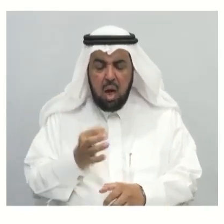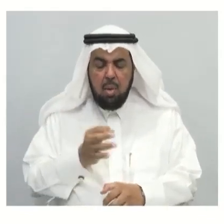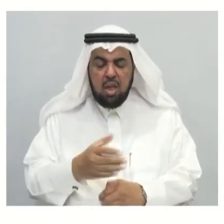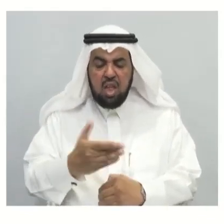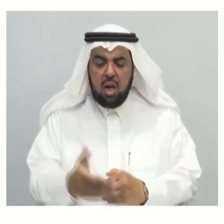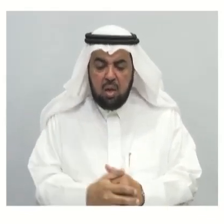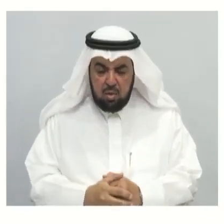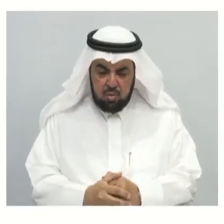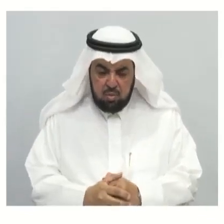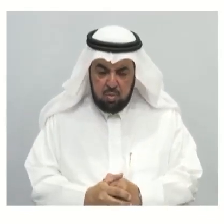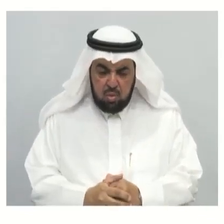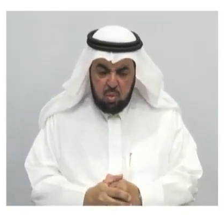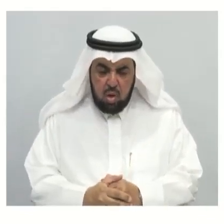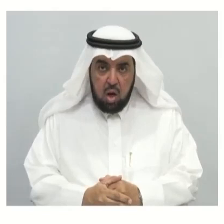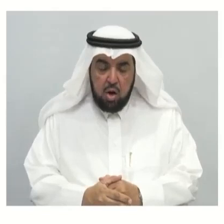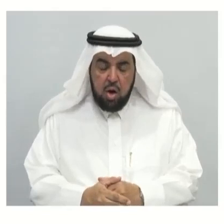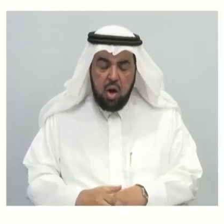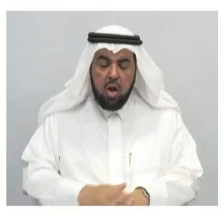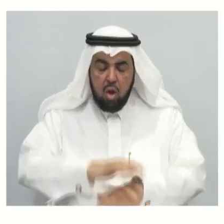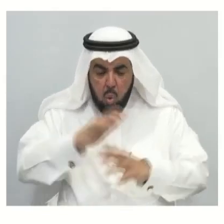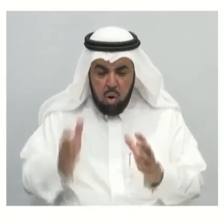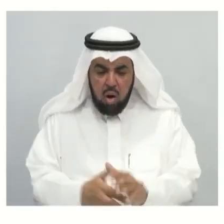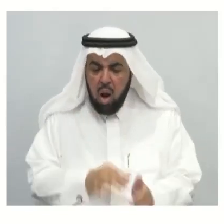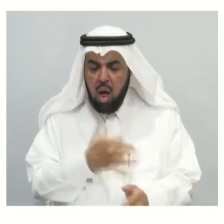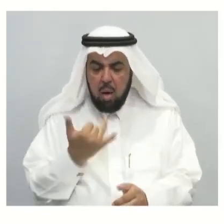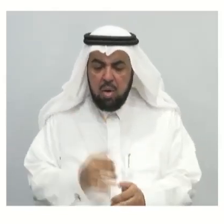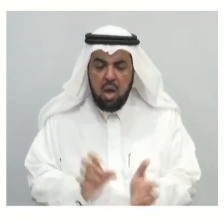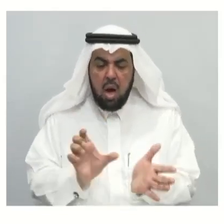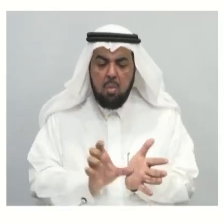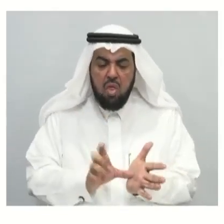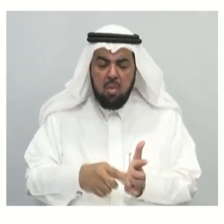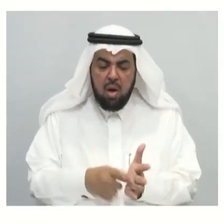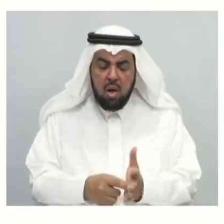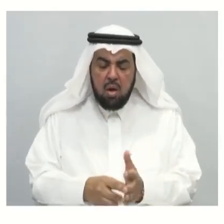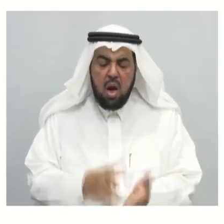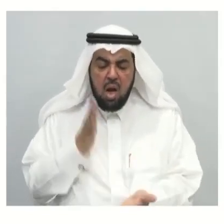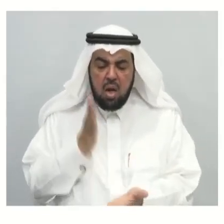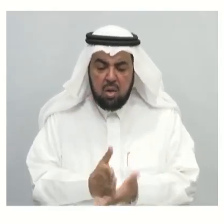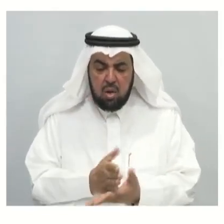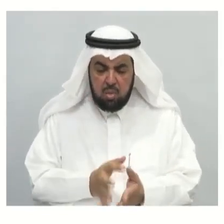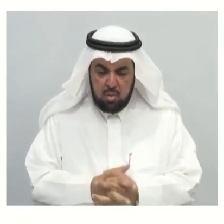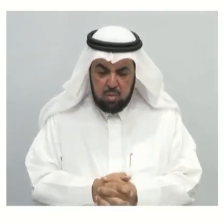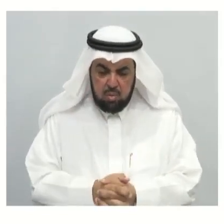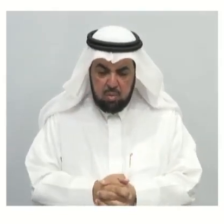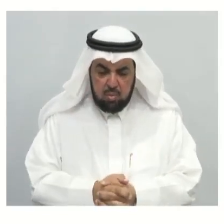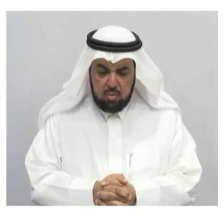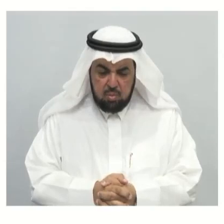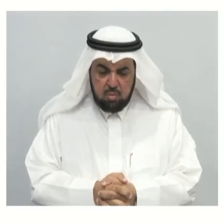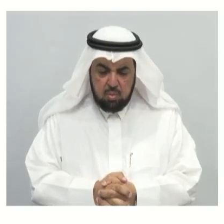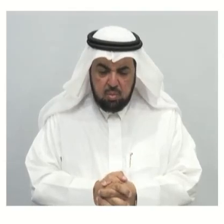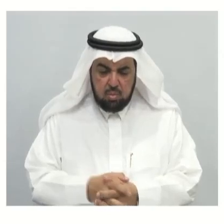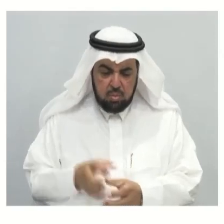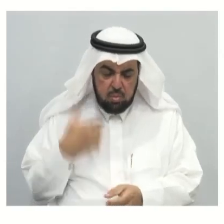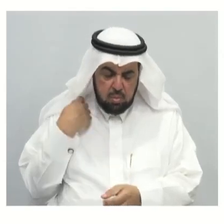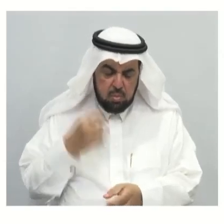التاليه والدوليه العربيه المنظمات والاسلاميه نقوم بترتيب هذه